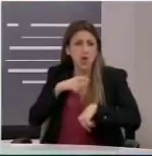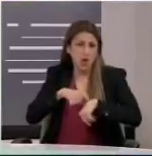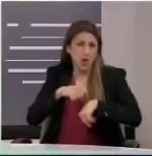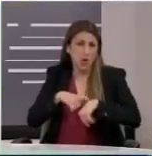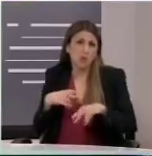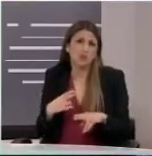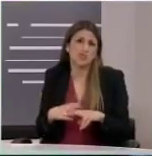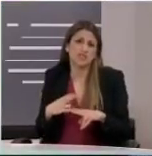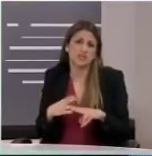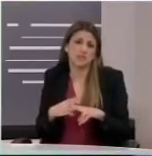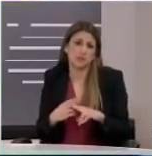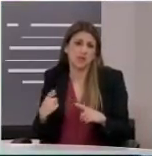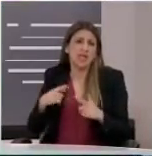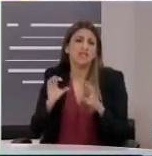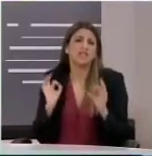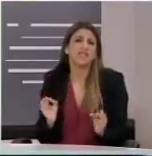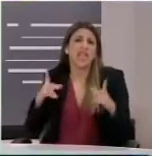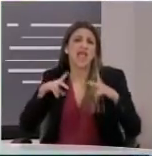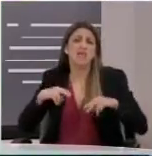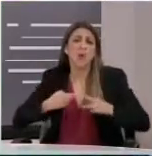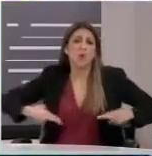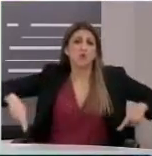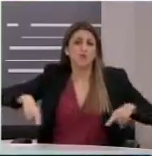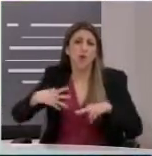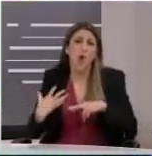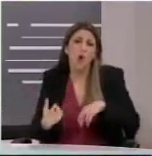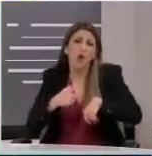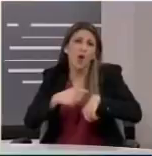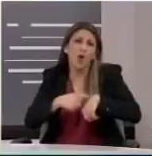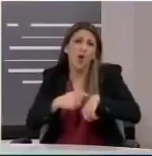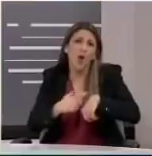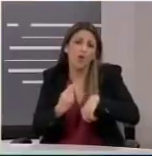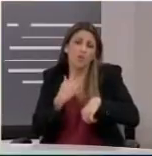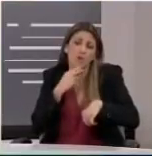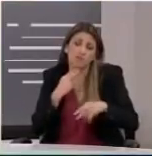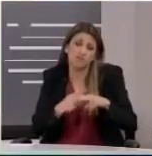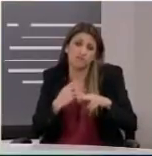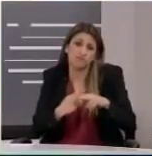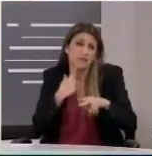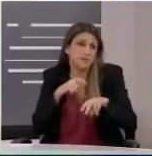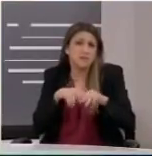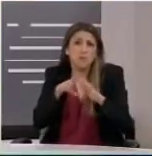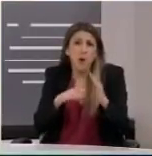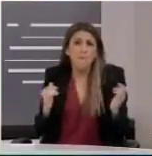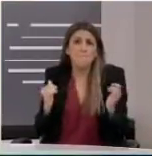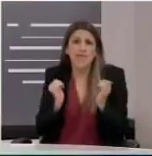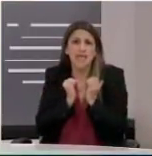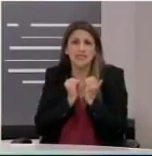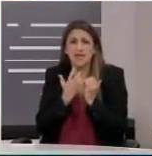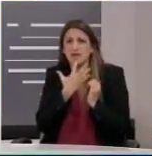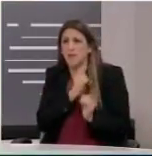χρόνου μου και εγώ και το μισό Υπουργικό Συμβούλιο, προκειμένου να βρεθώ σε